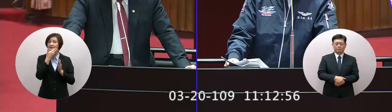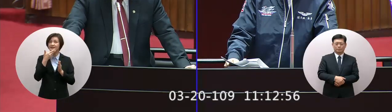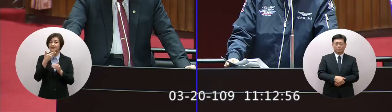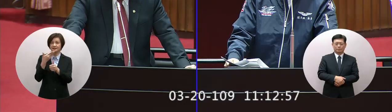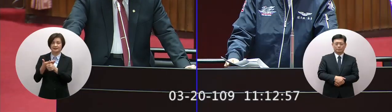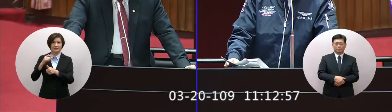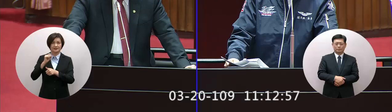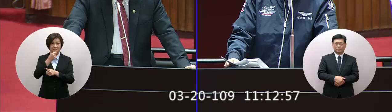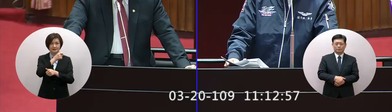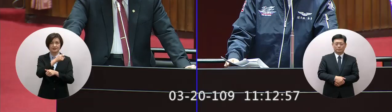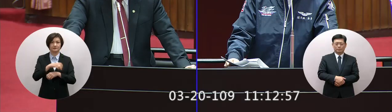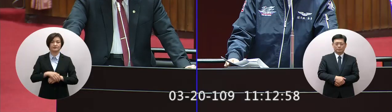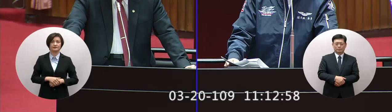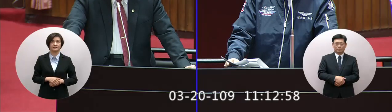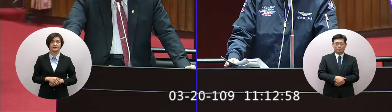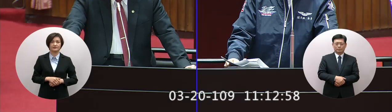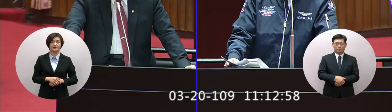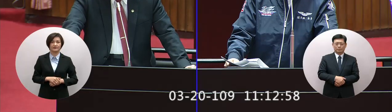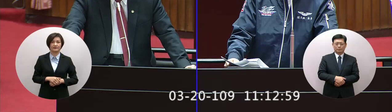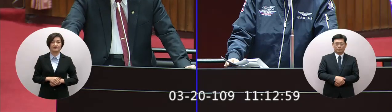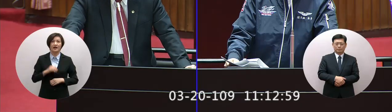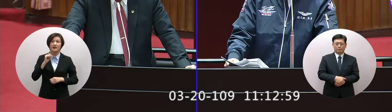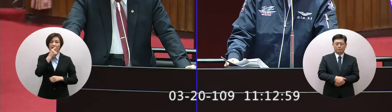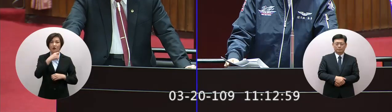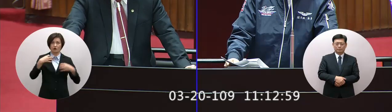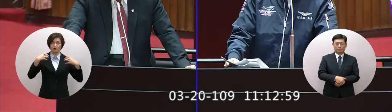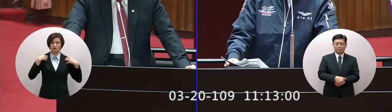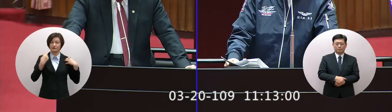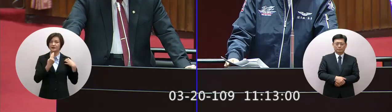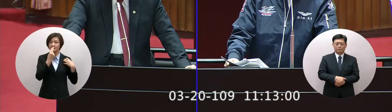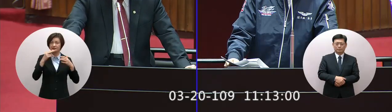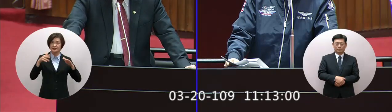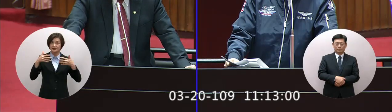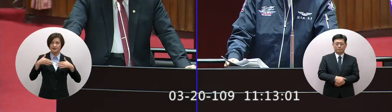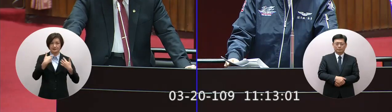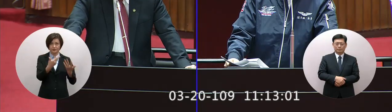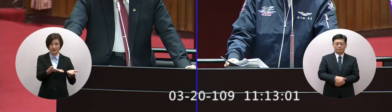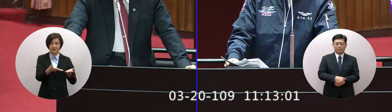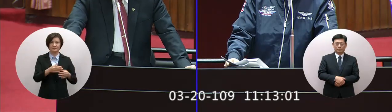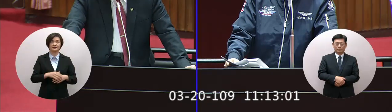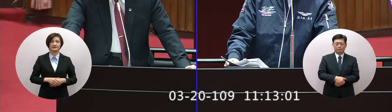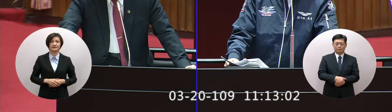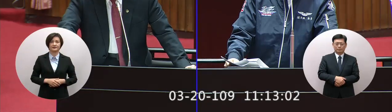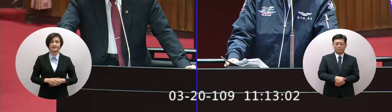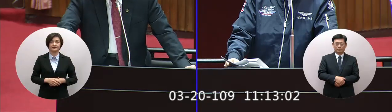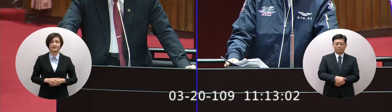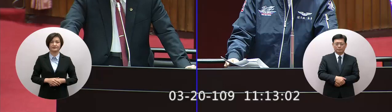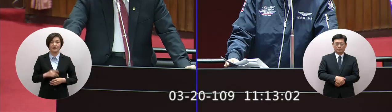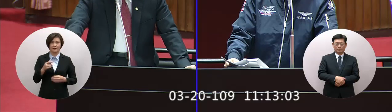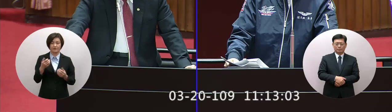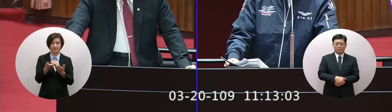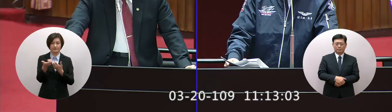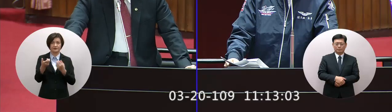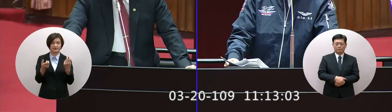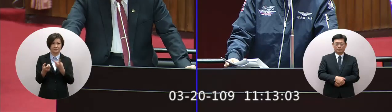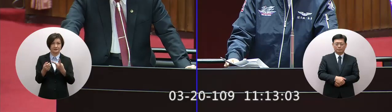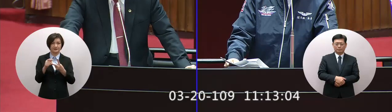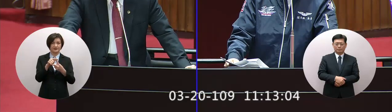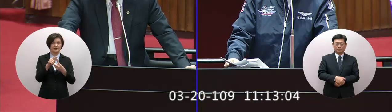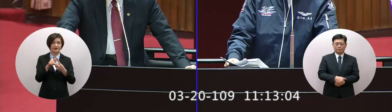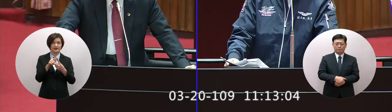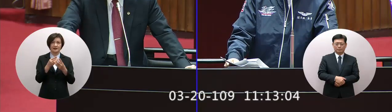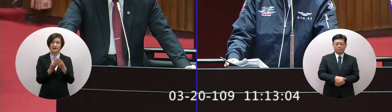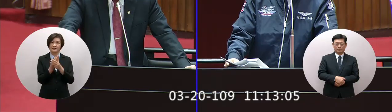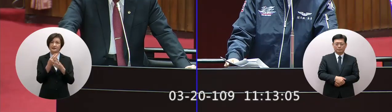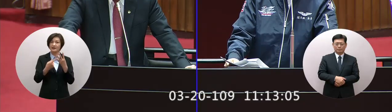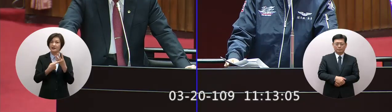们，但是呢要我们负责提供氢气。那谈到氢气呢，大概有两个方面。一个是产